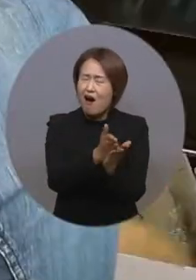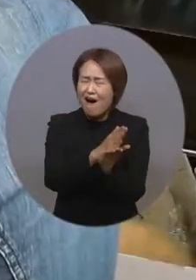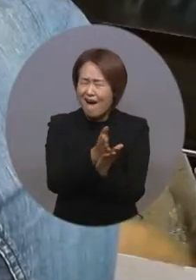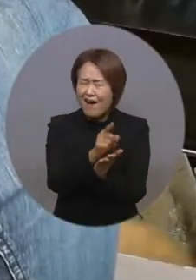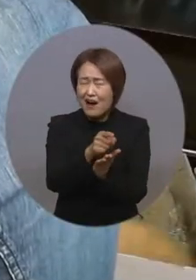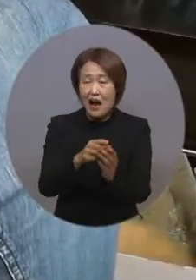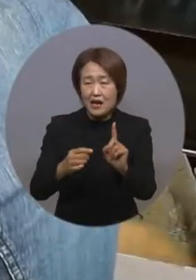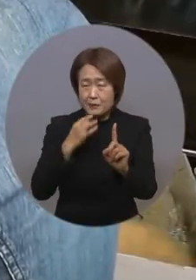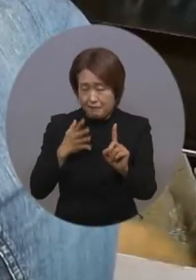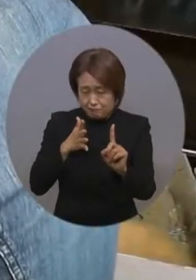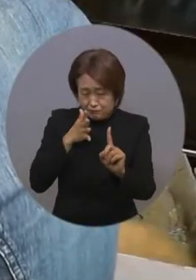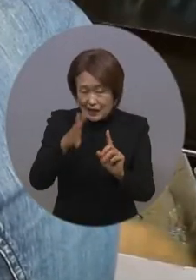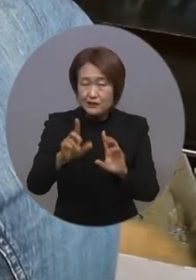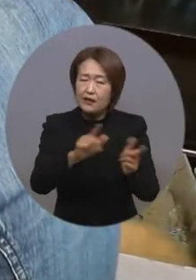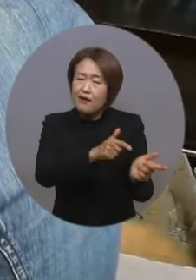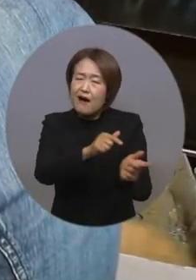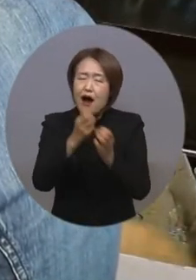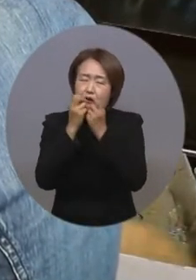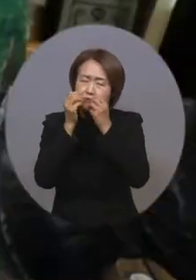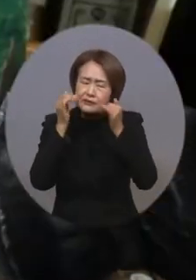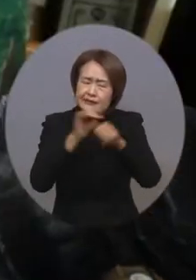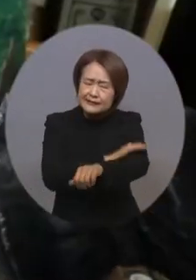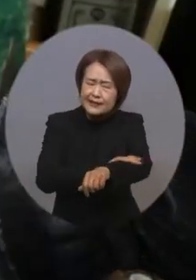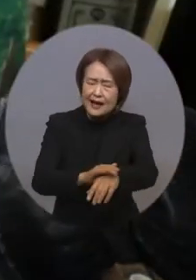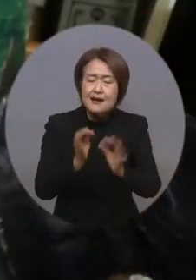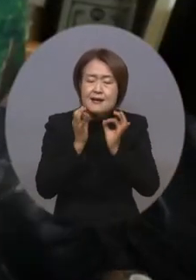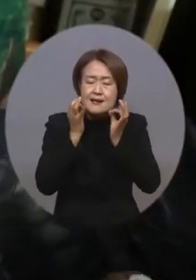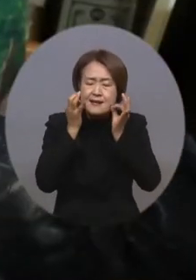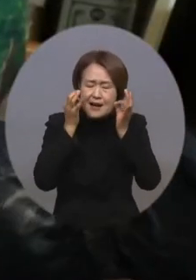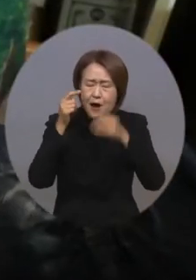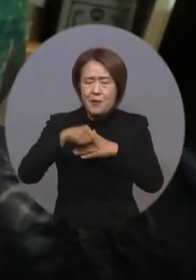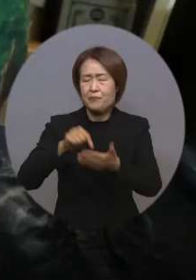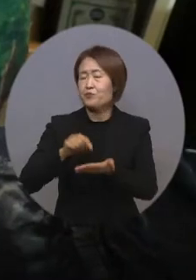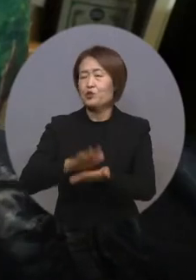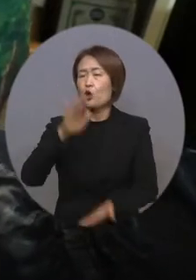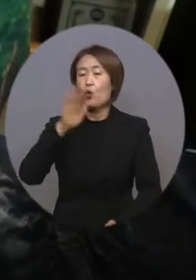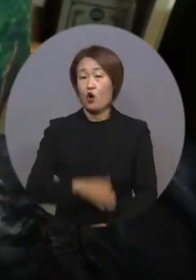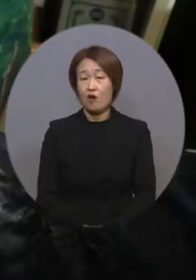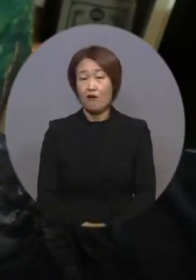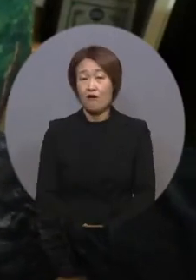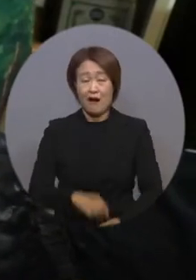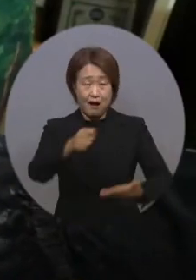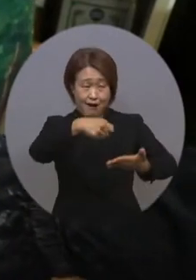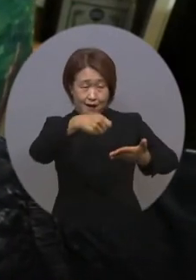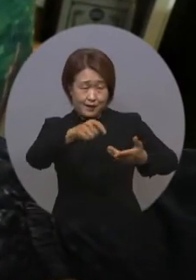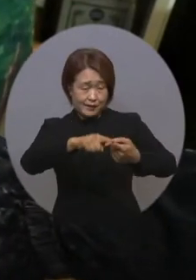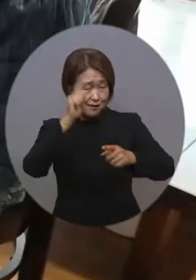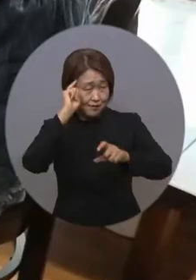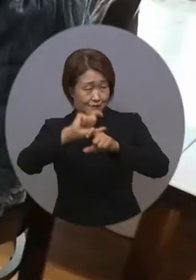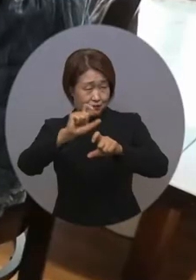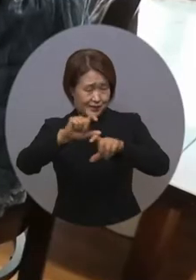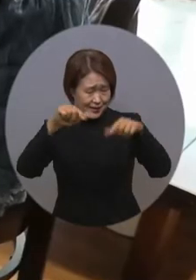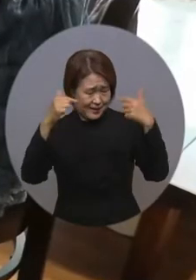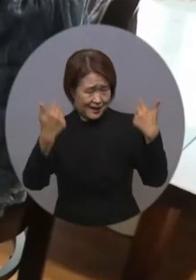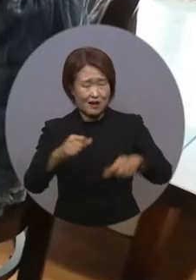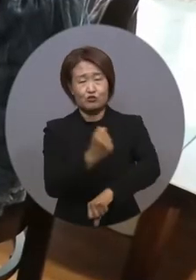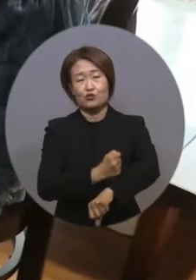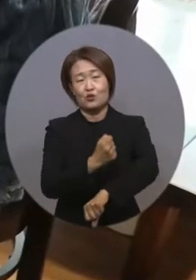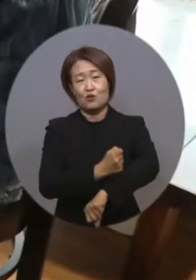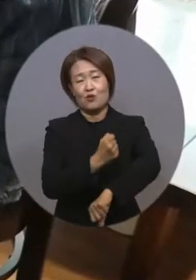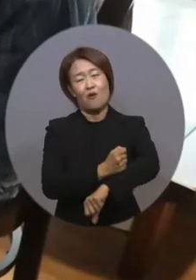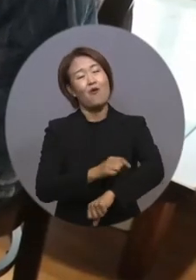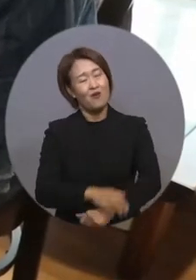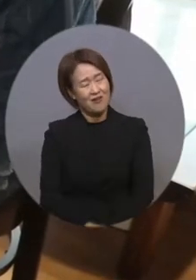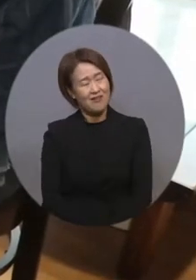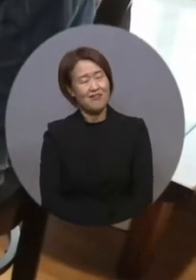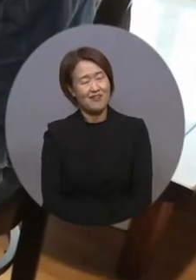않고 오랜 시간 들이는 정성과 열정만큼 새로운 작품에 대한 고민도 게을리하지 않아 그